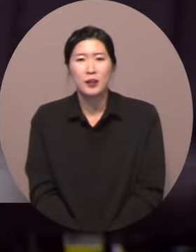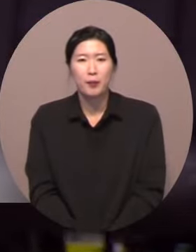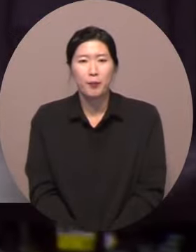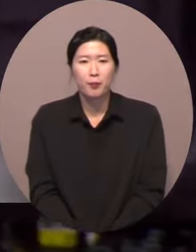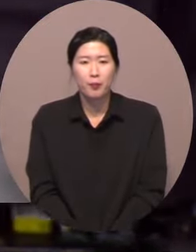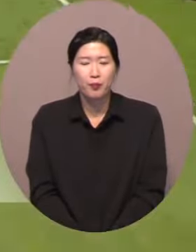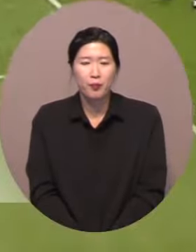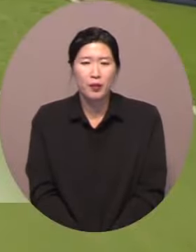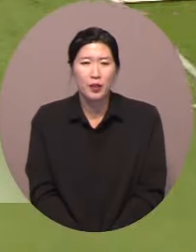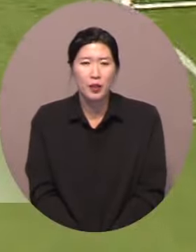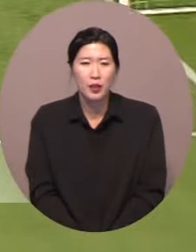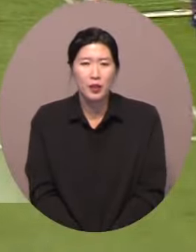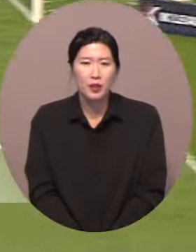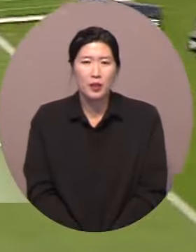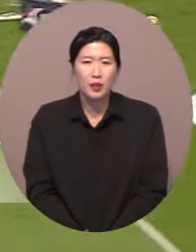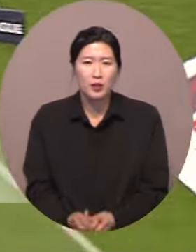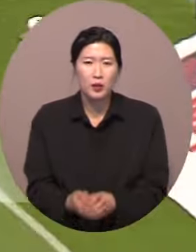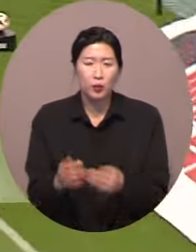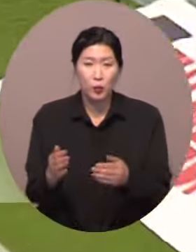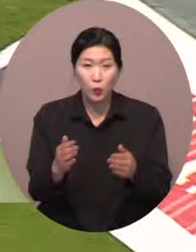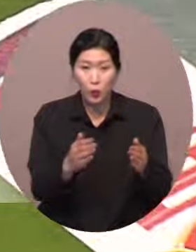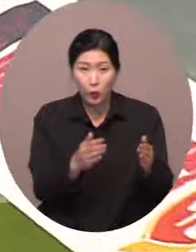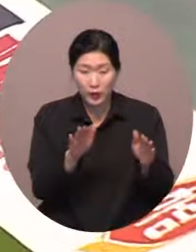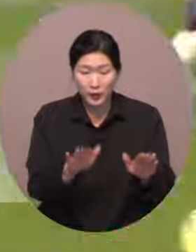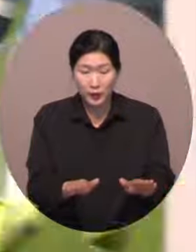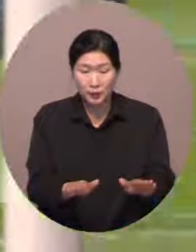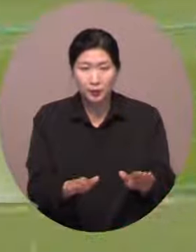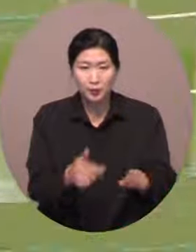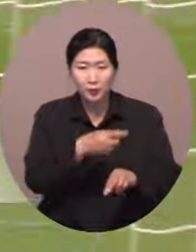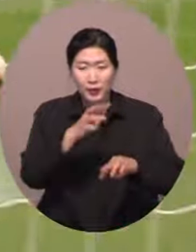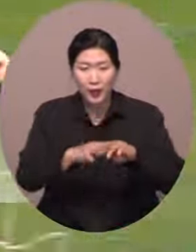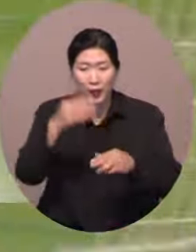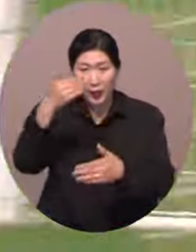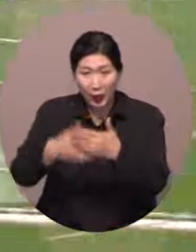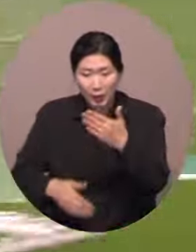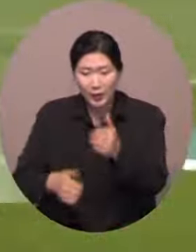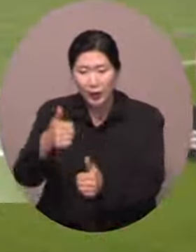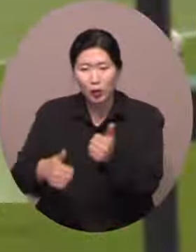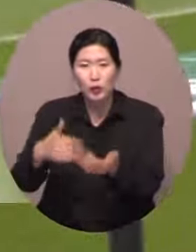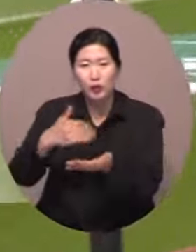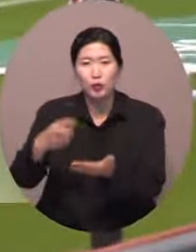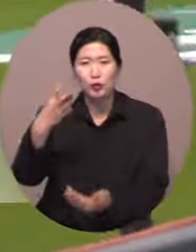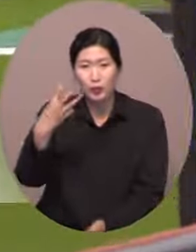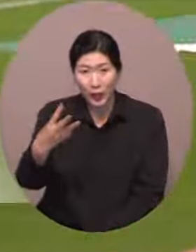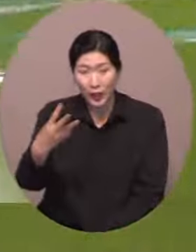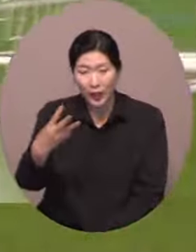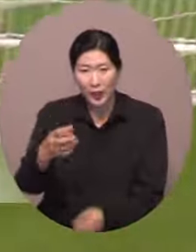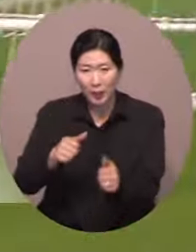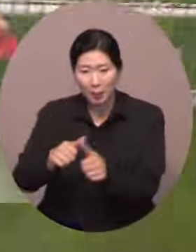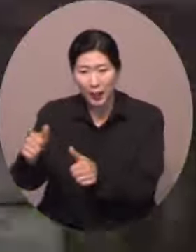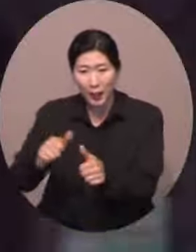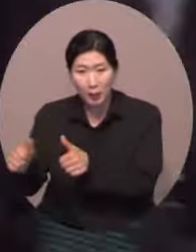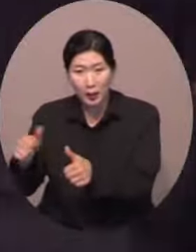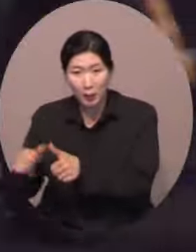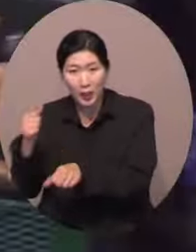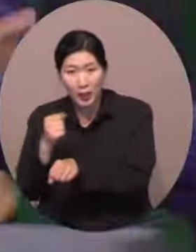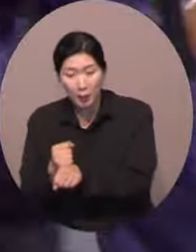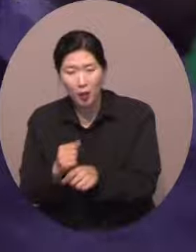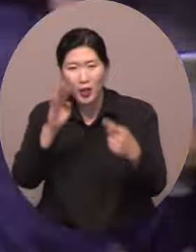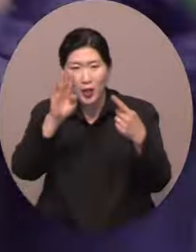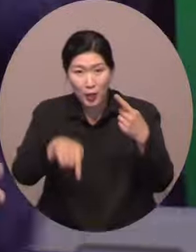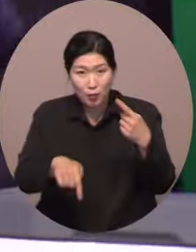하위 스플릿에서 2연승으로 상승세를 탄 대전은 남은 정규리그 3경기에서 1부 리그 잔류를